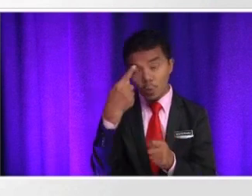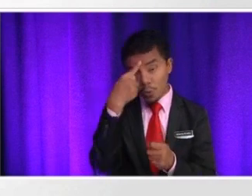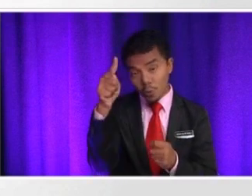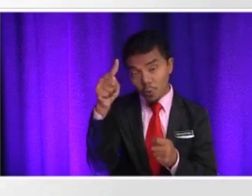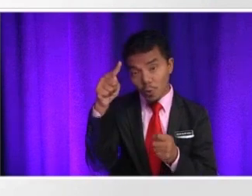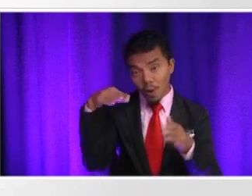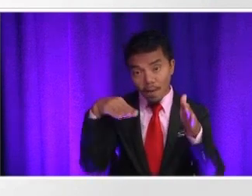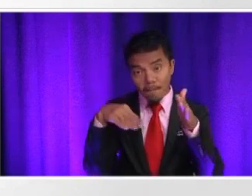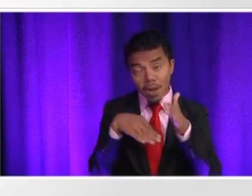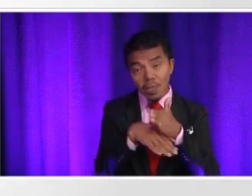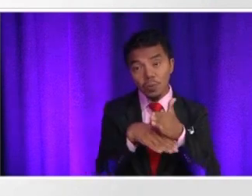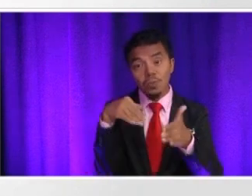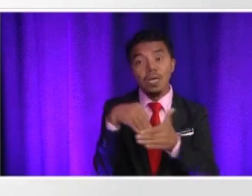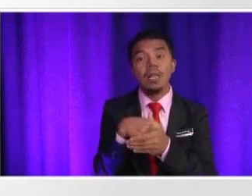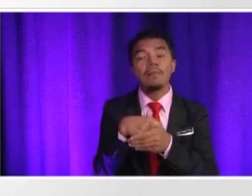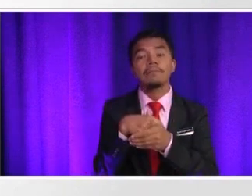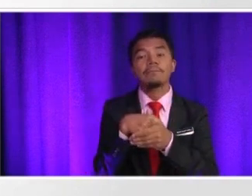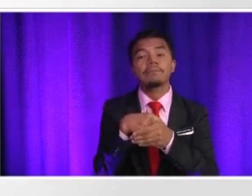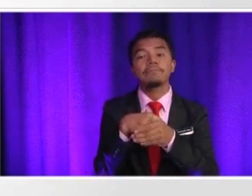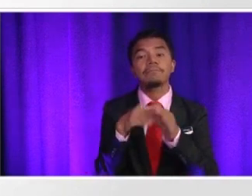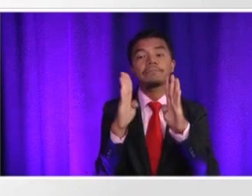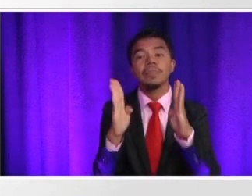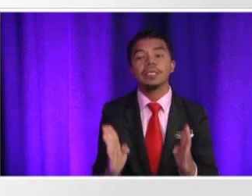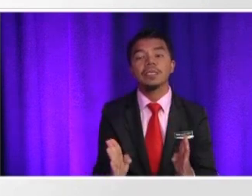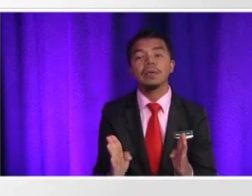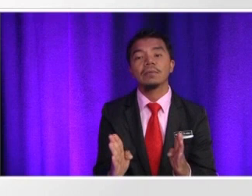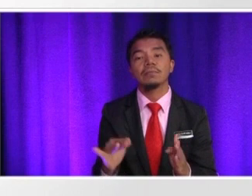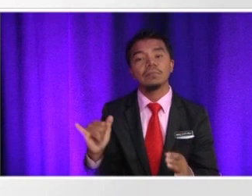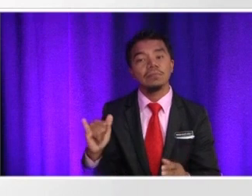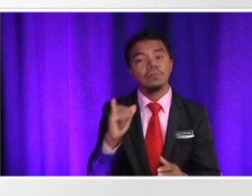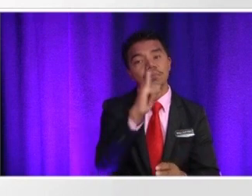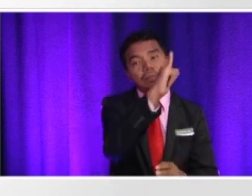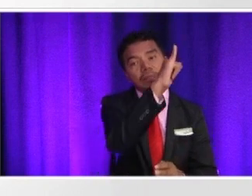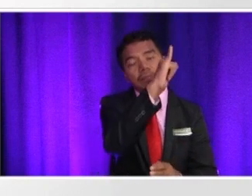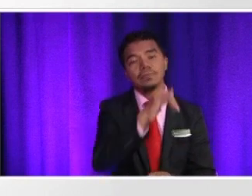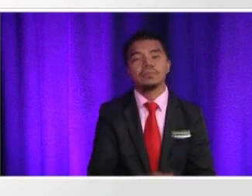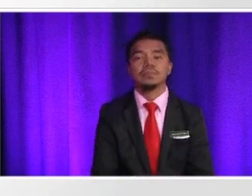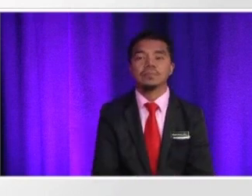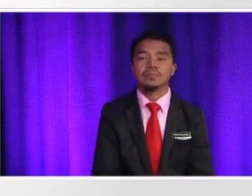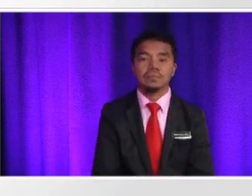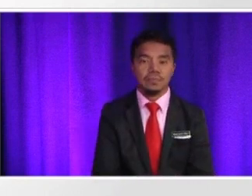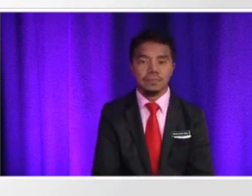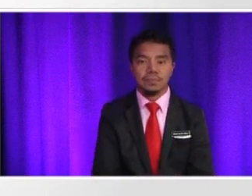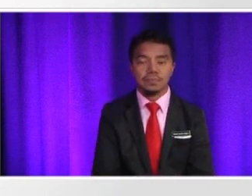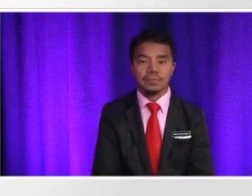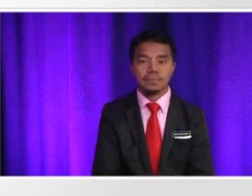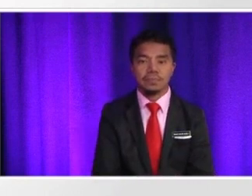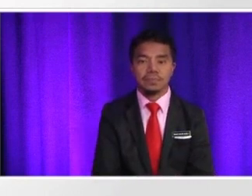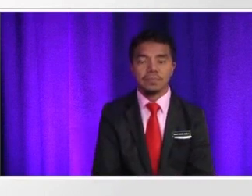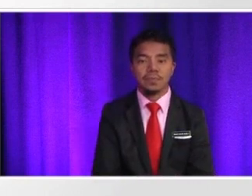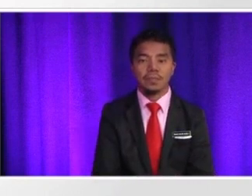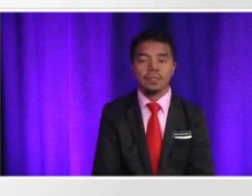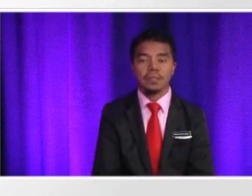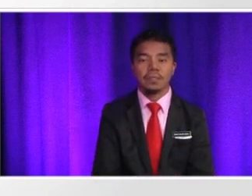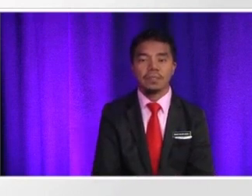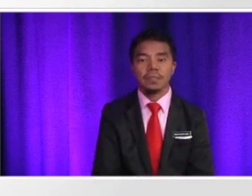Sebab dia sedang berusaha kan, dia tengah usahakan. Sebelum ni dia adalah, dan sekarang ni dia adalah pengusaha